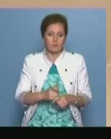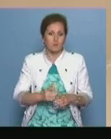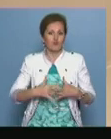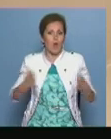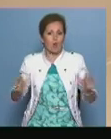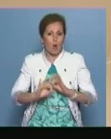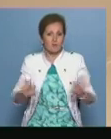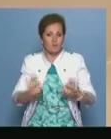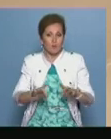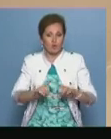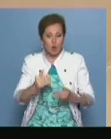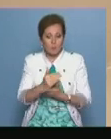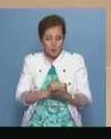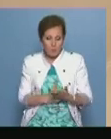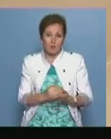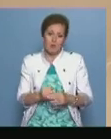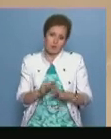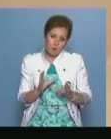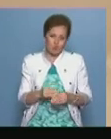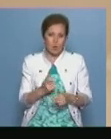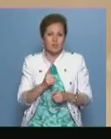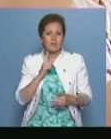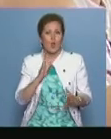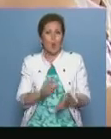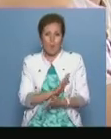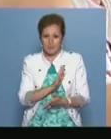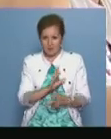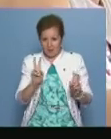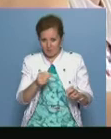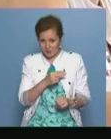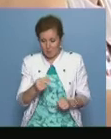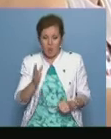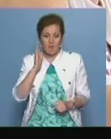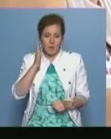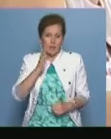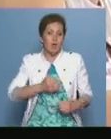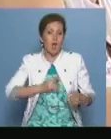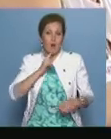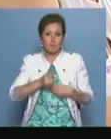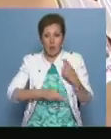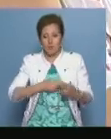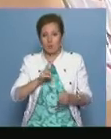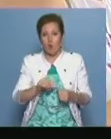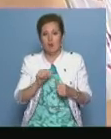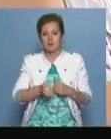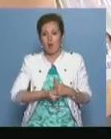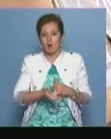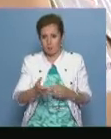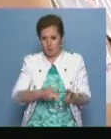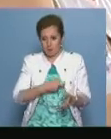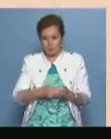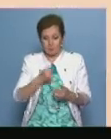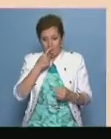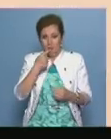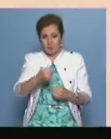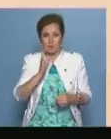в принципе, такая очень скользкая дорожка. Впереди апелляции по остальным экзаменам. На днях должны прийти результаты ЕГЭ